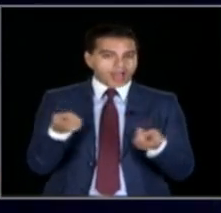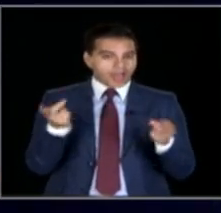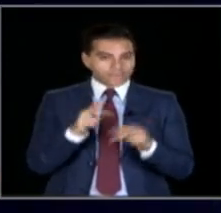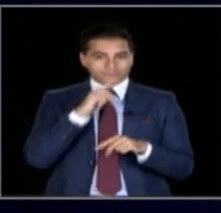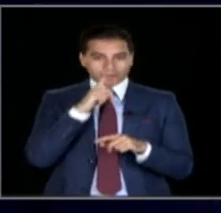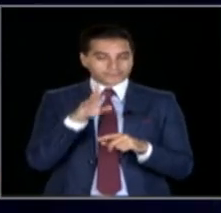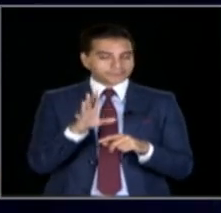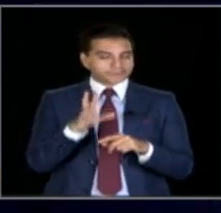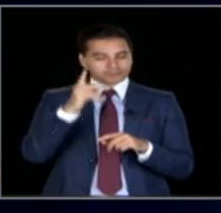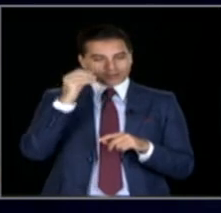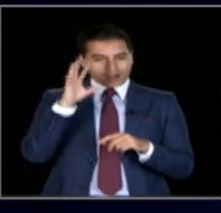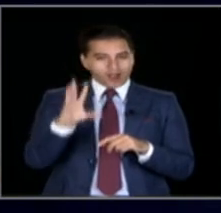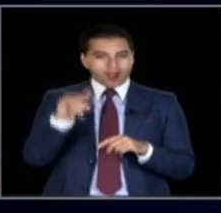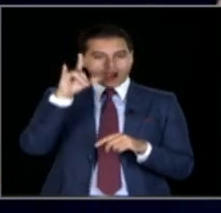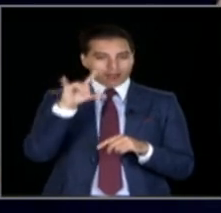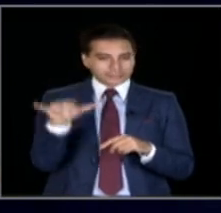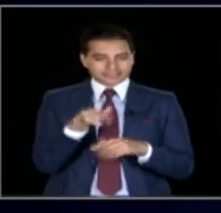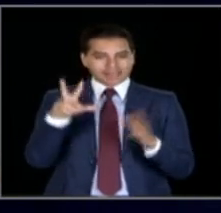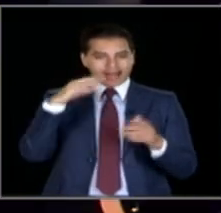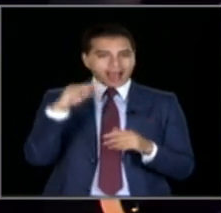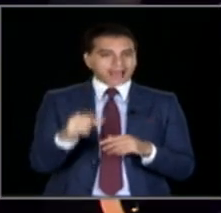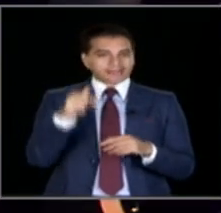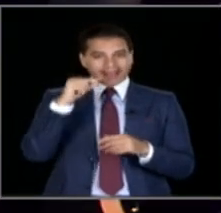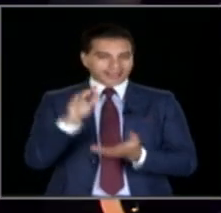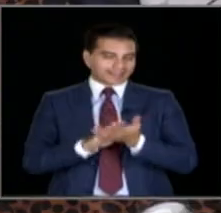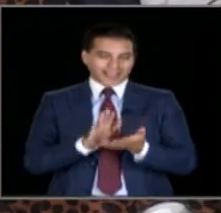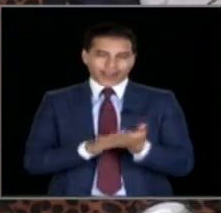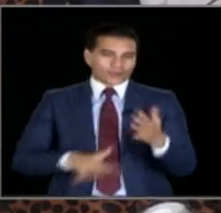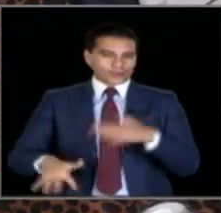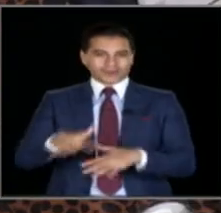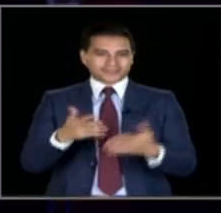متألقة. ابنة العباقرة هايدي الحداد نحيها كلنا.